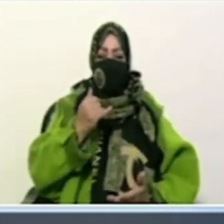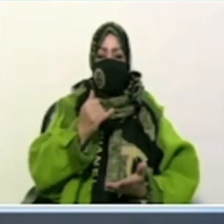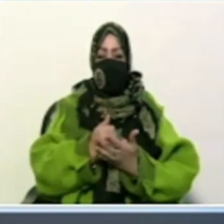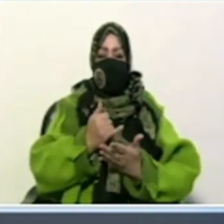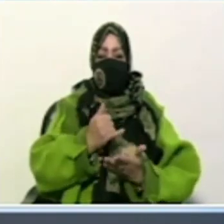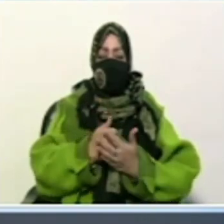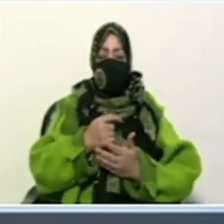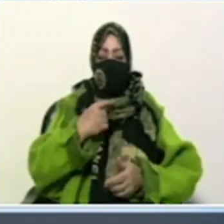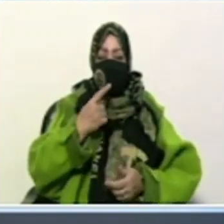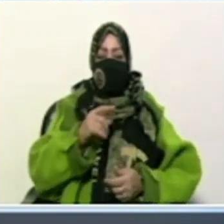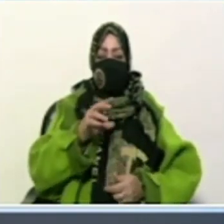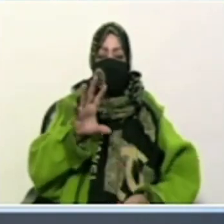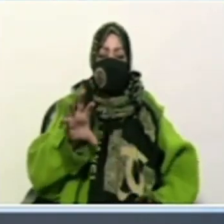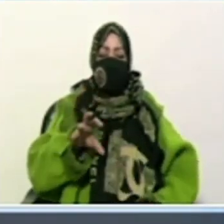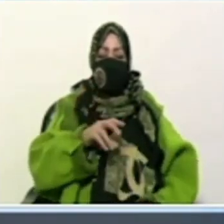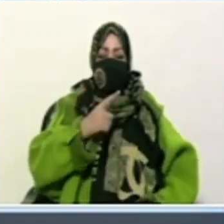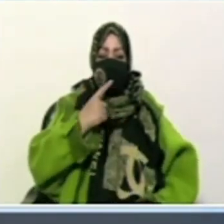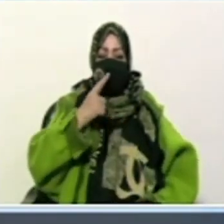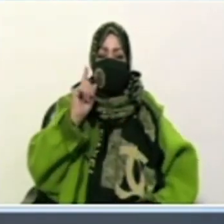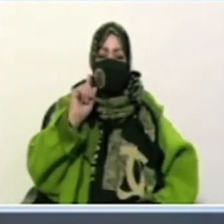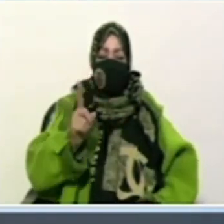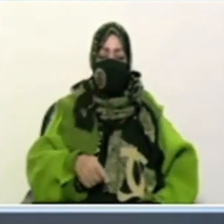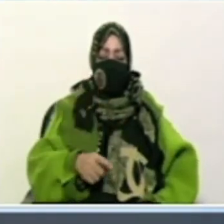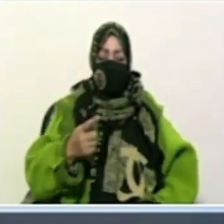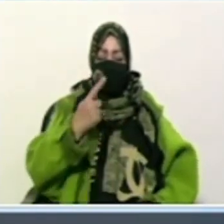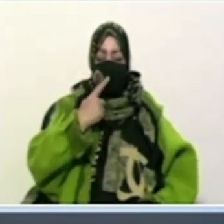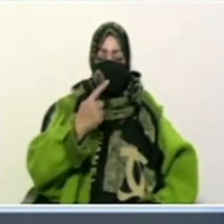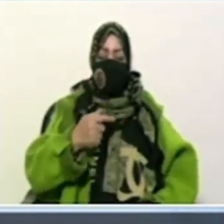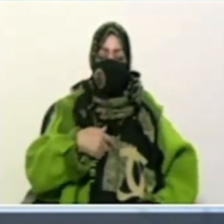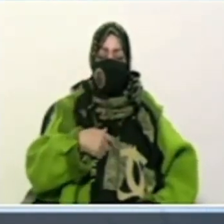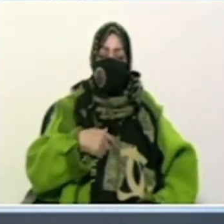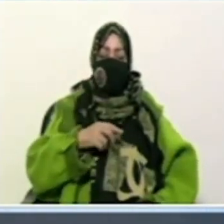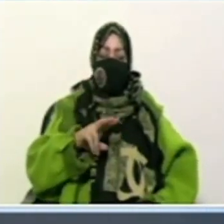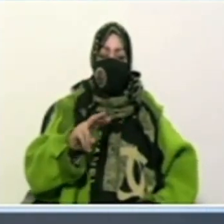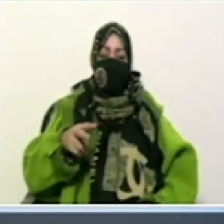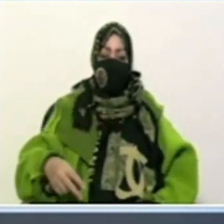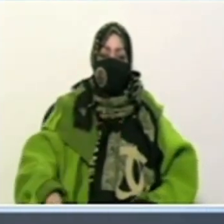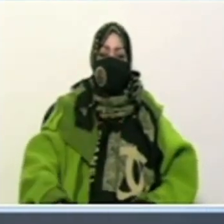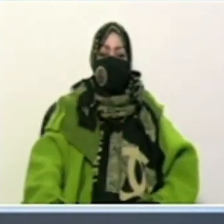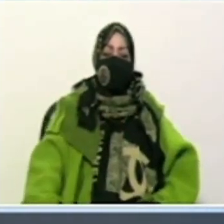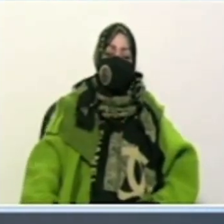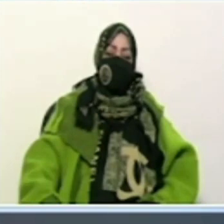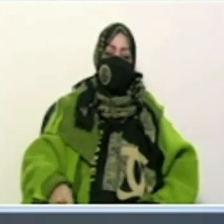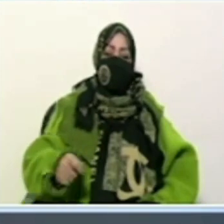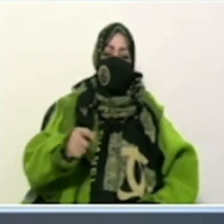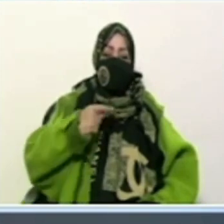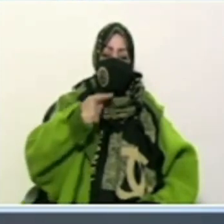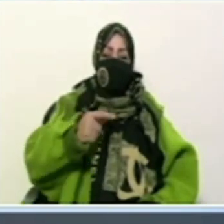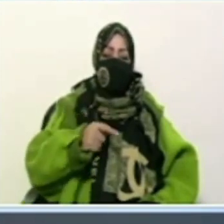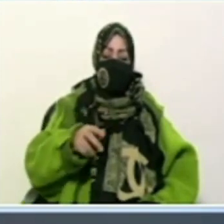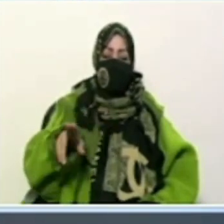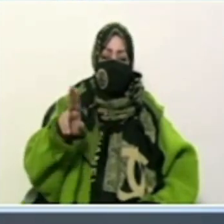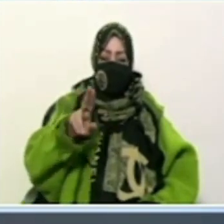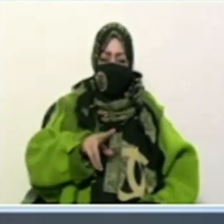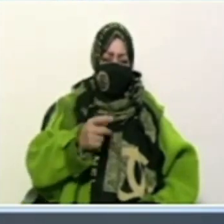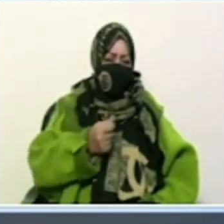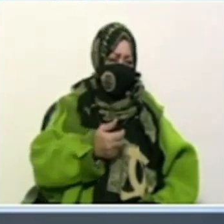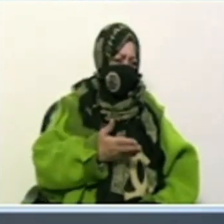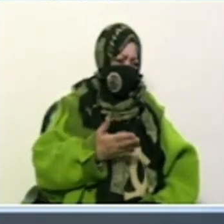يتسلف يعني يحمل نفسه كاهل الدين ويحمل على كاهله الدين